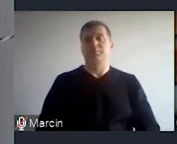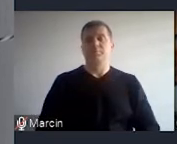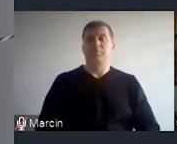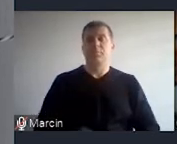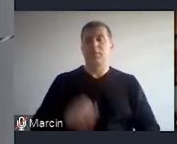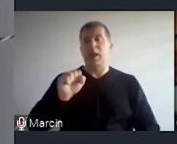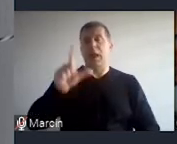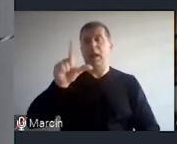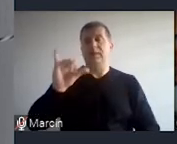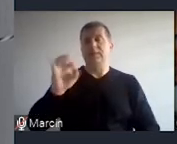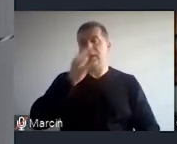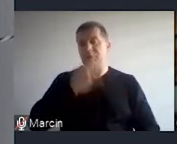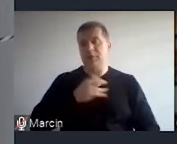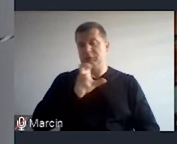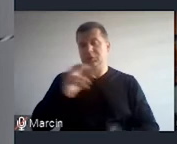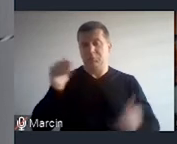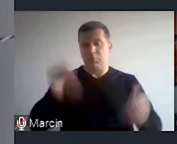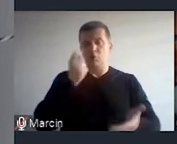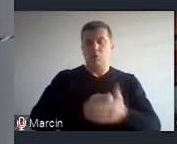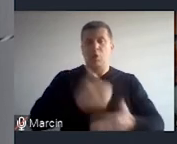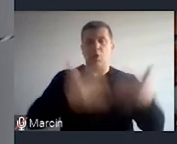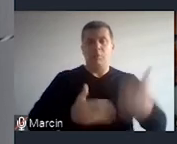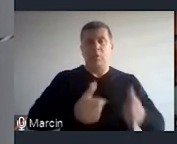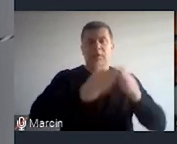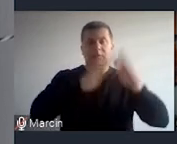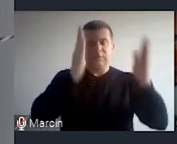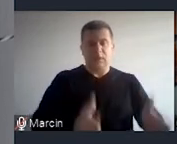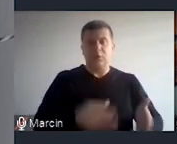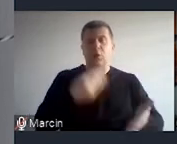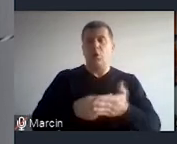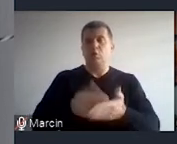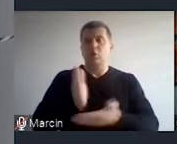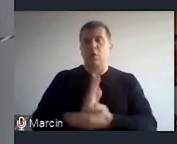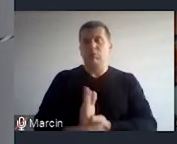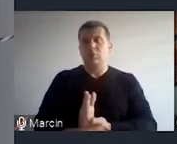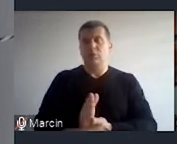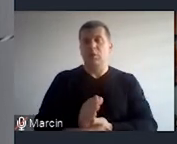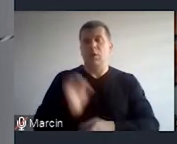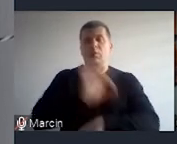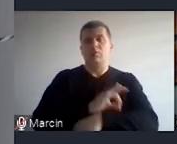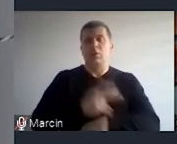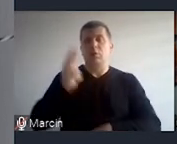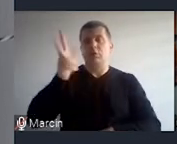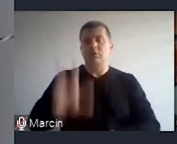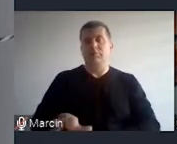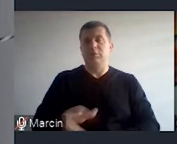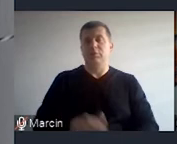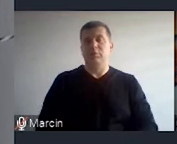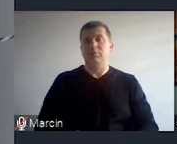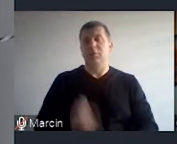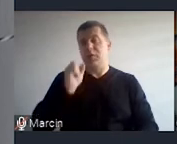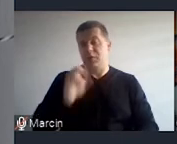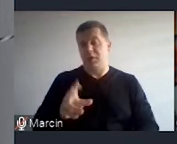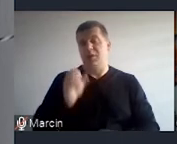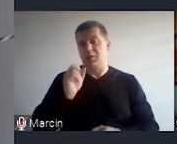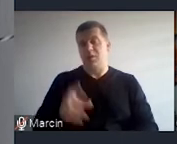Pani Alicja pyta, czy można kupić komputery stacjonarne z kosztów pośrednich? Projekt trwa 3 miesiące. Tak,